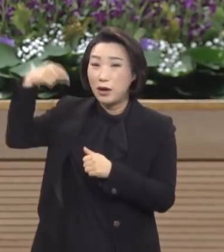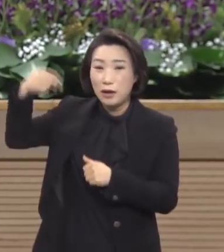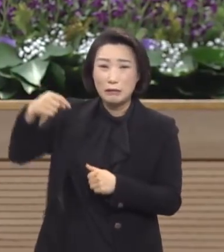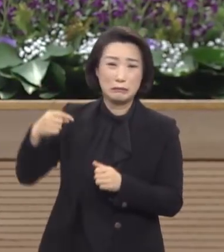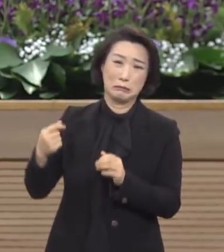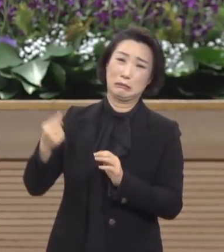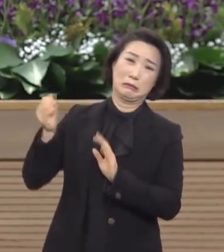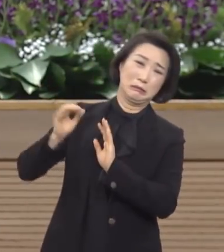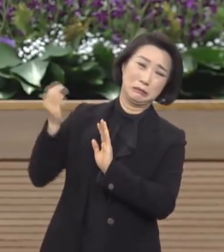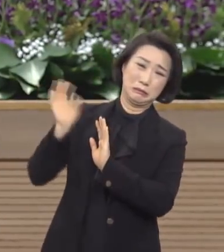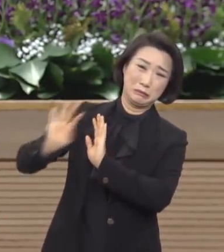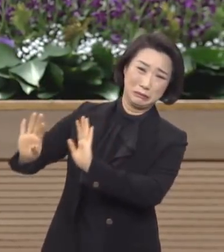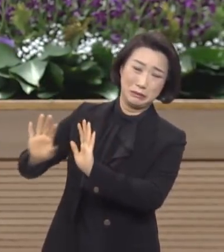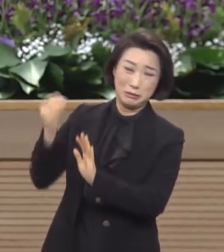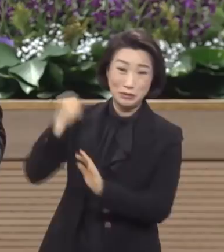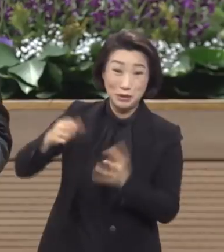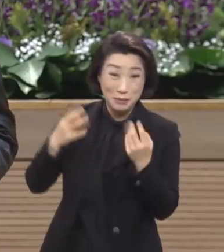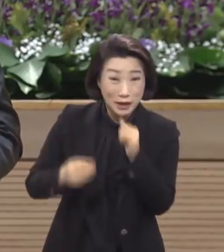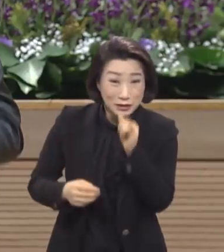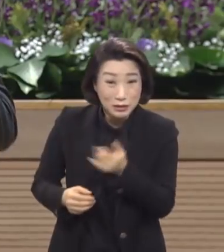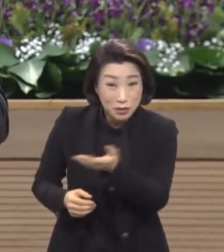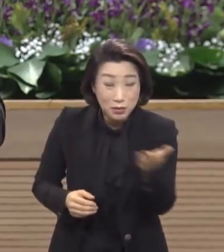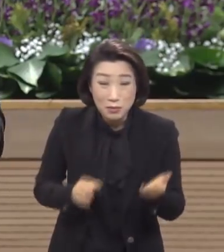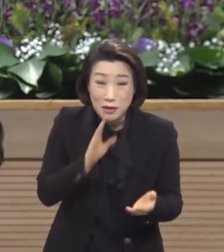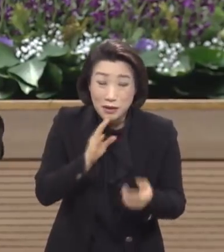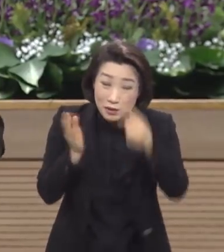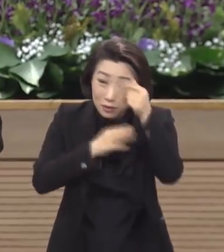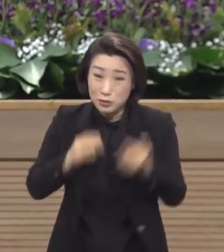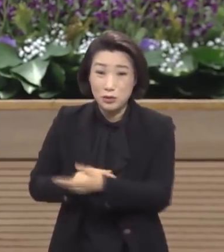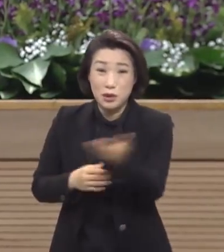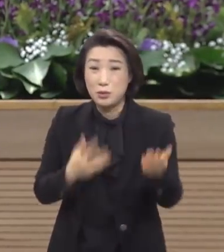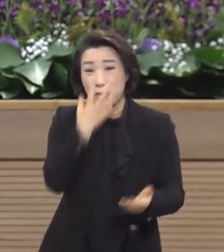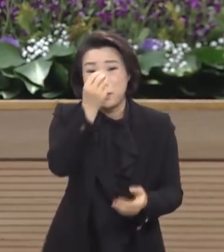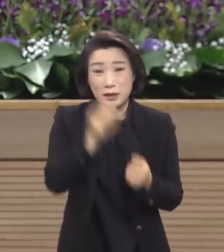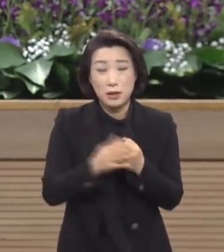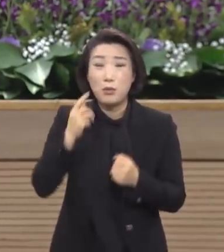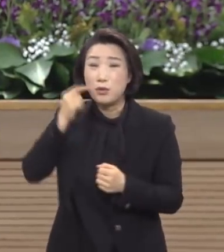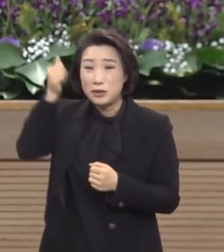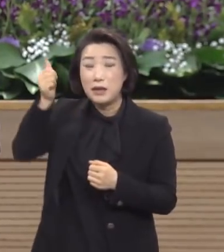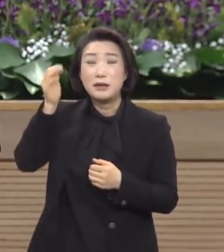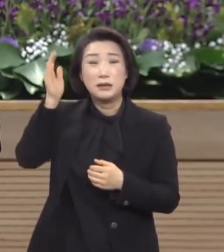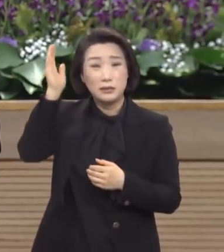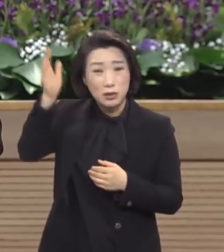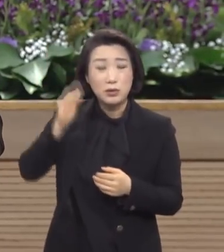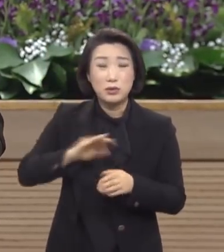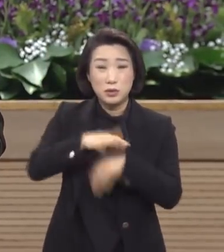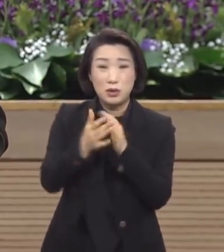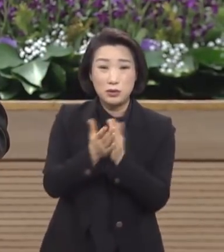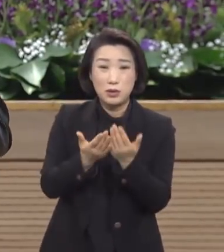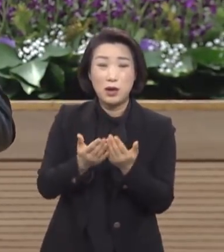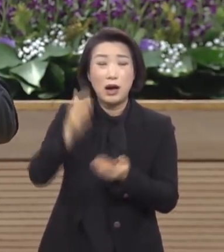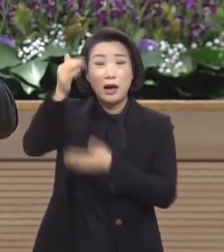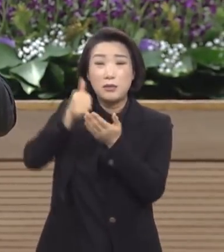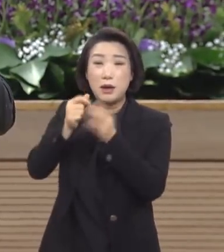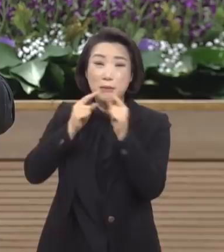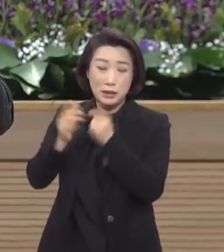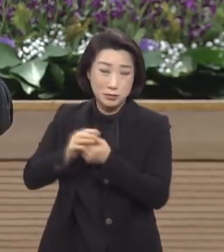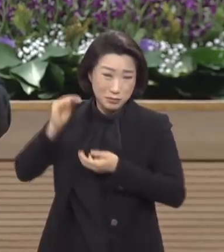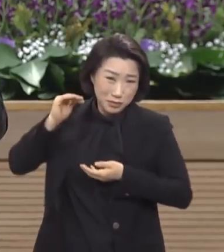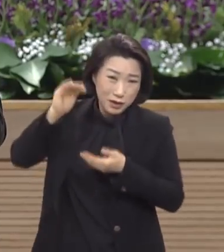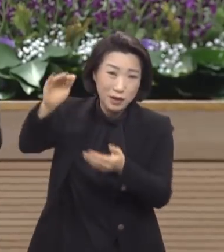안 들어요. 우리 모든 성도들이 교만해서 담임 목사가 성경을 통해서 하나님